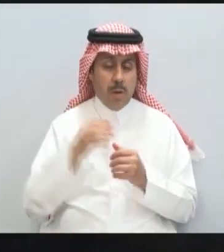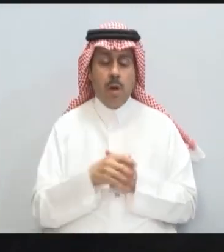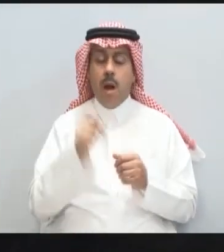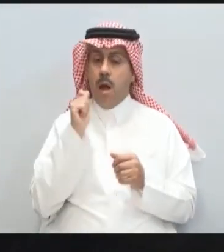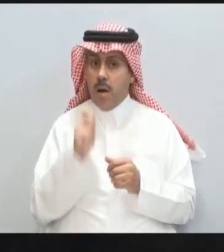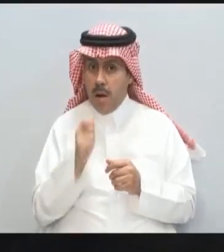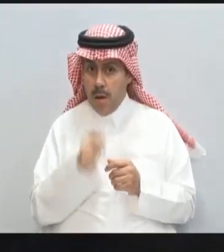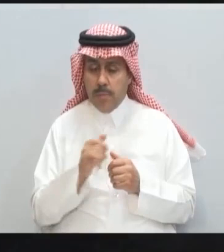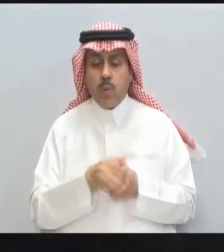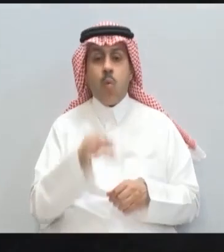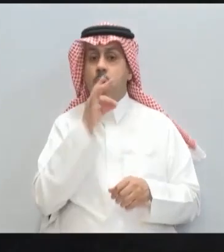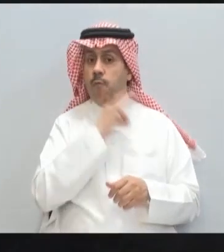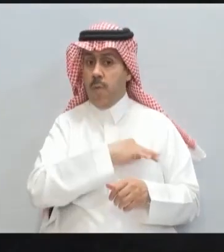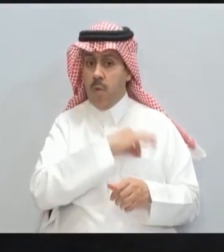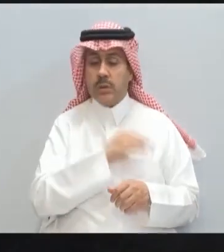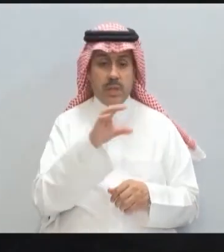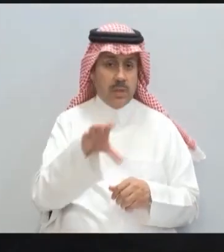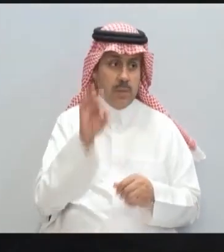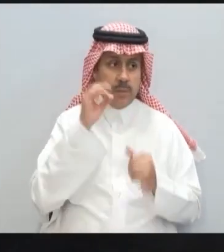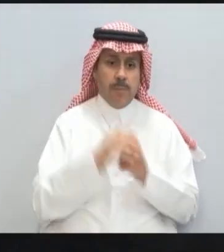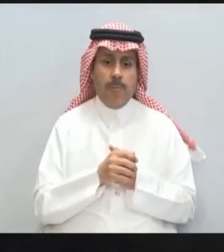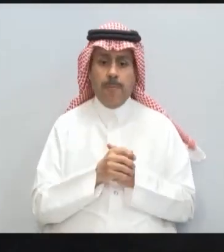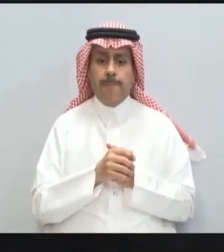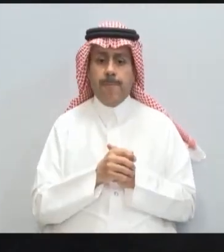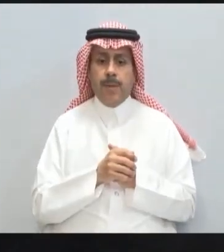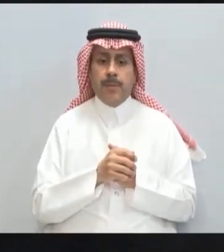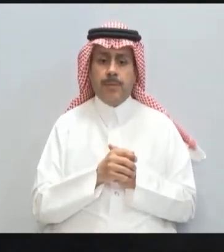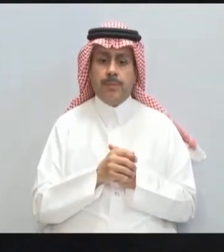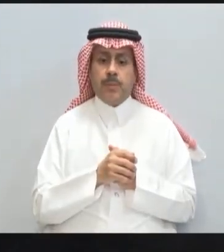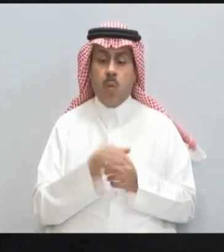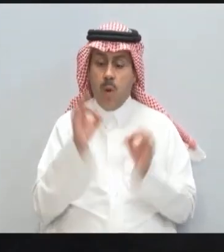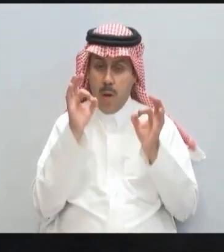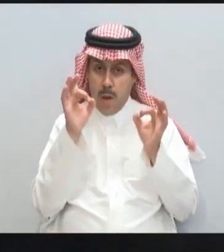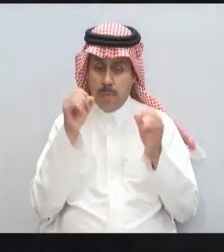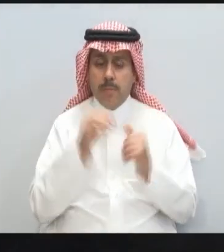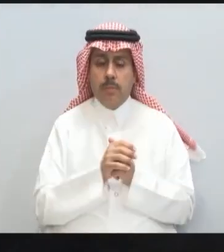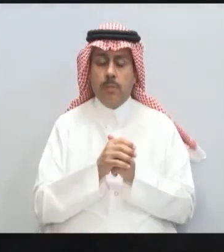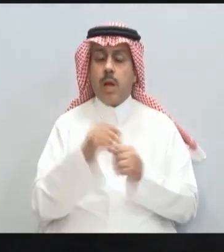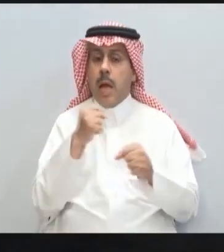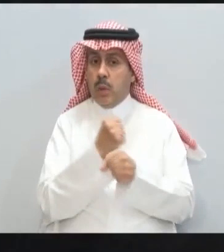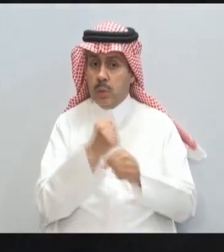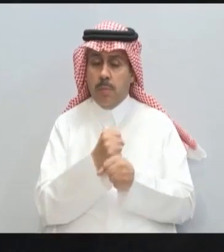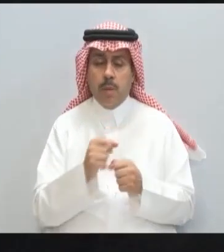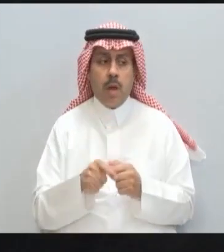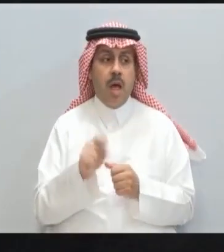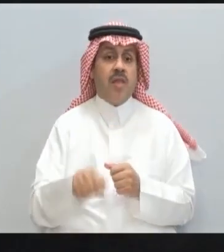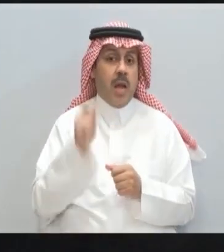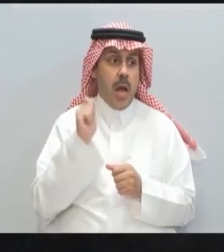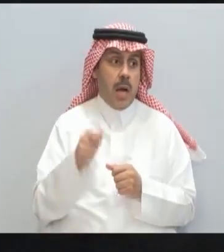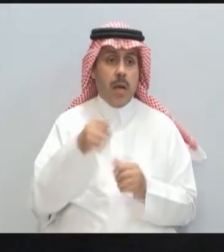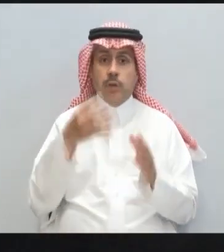الاحكام وتلك الفوائد التي استنبطها والاهم من ذلك ايها الطلاب والطالبات ان نطبق هذه الاحكام